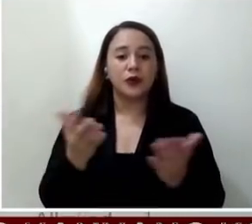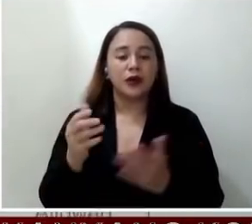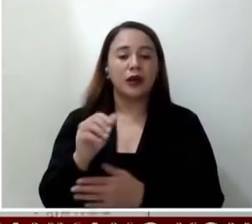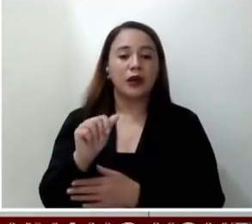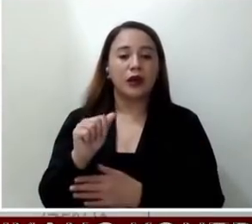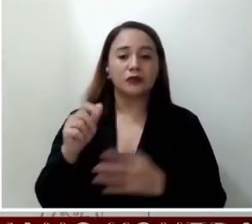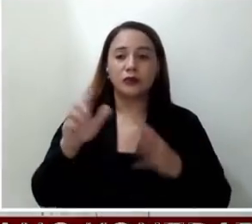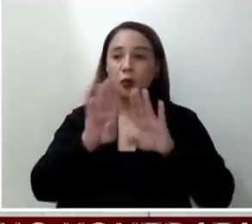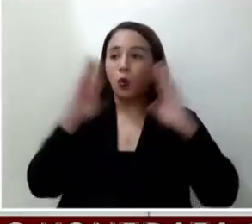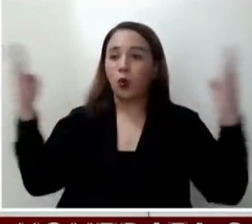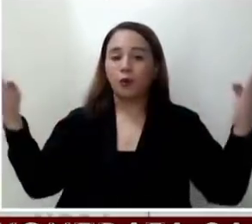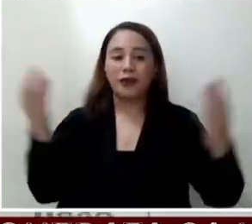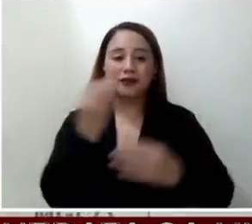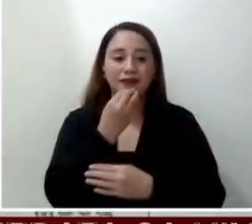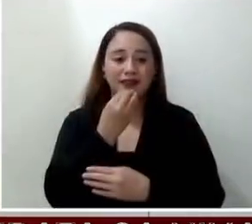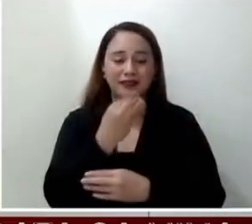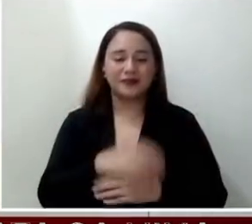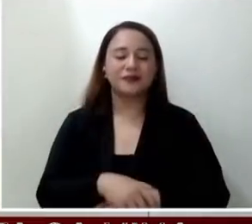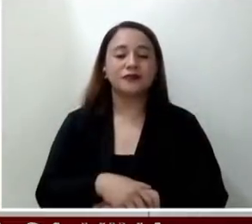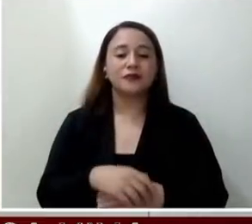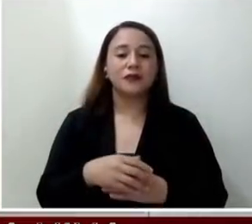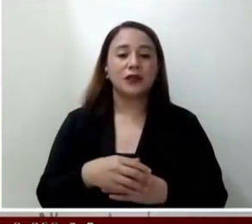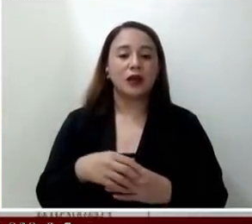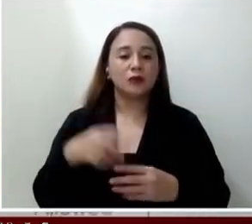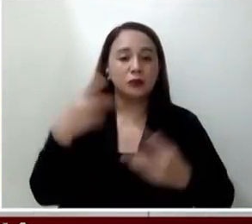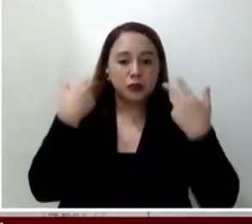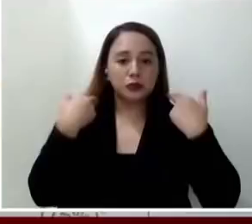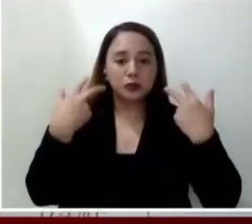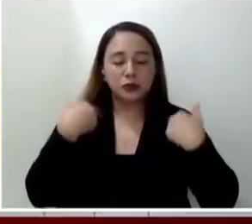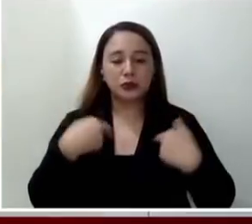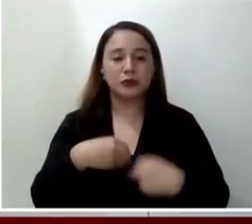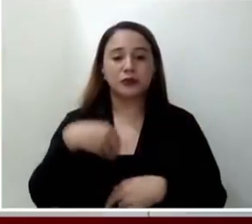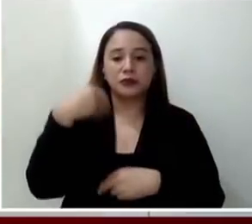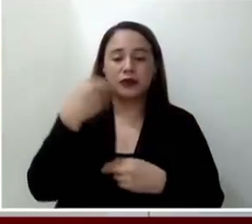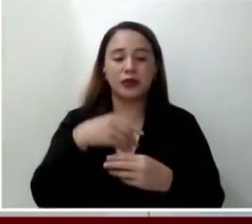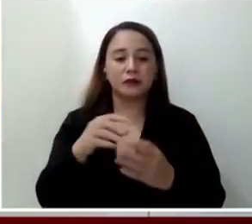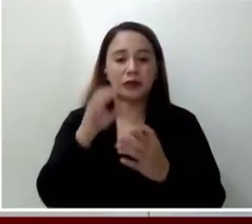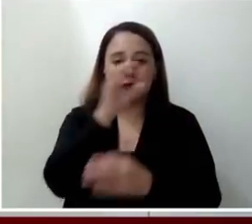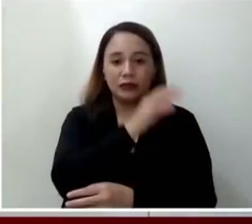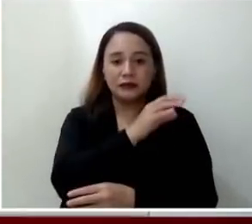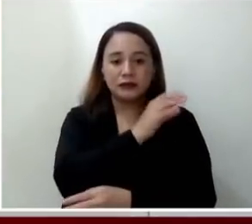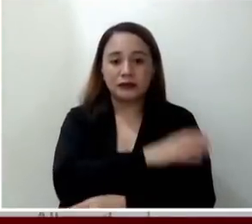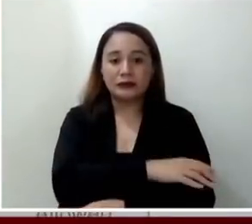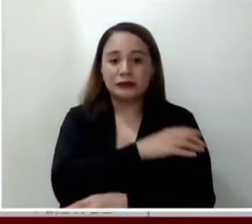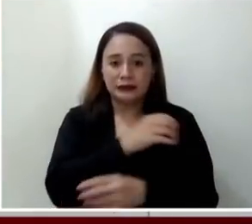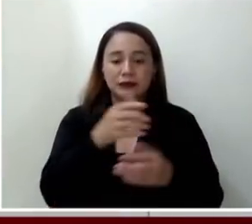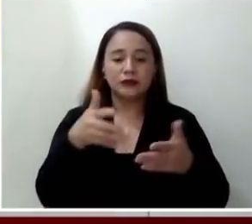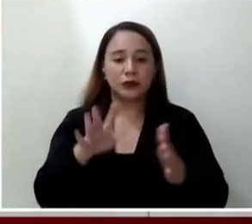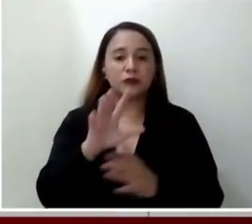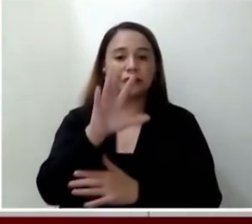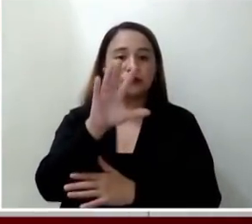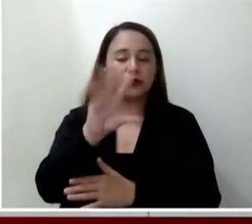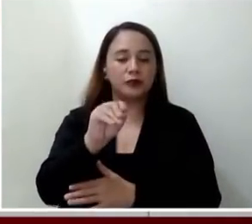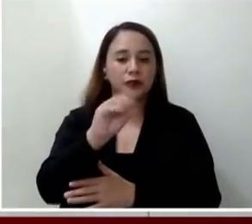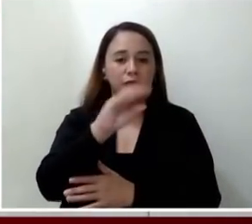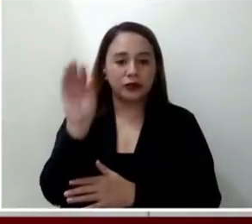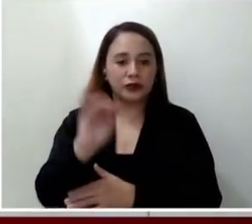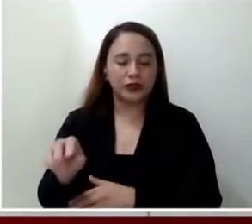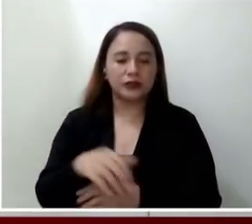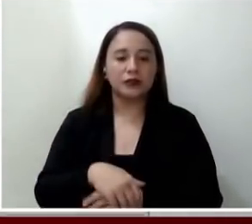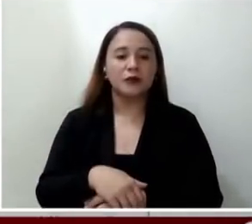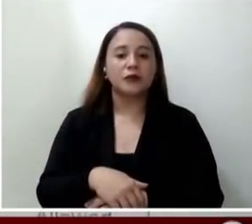o outdoor dine-in. Ang mga salon, beauty parlors at clinics, pwede na hanggang 50%, habang ang